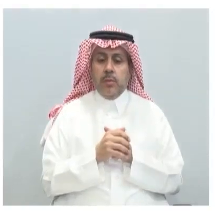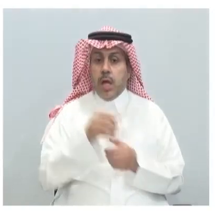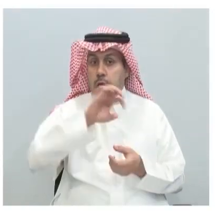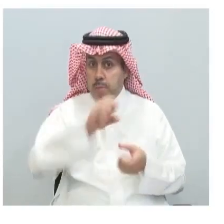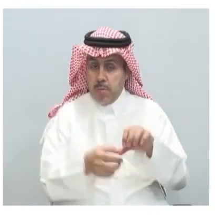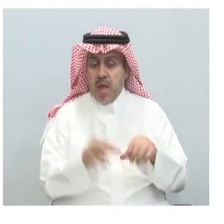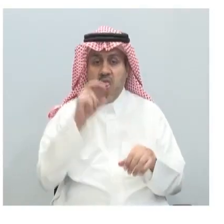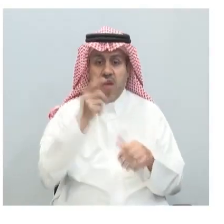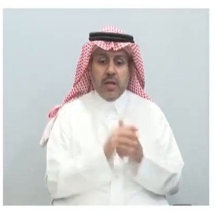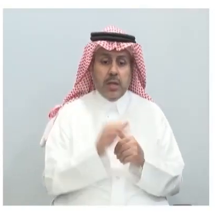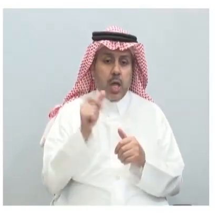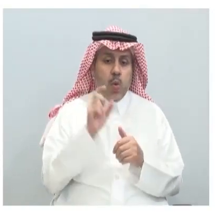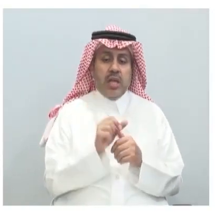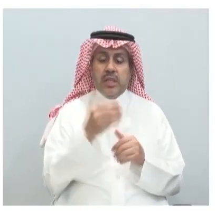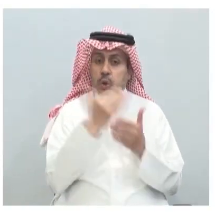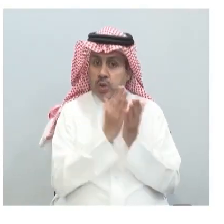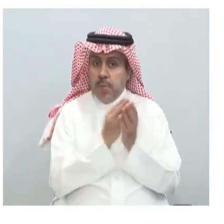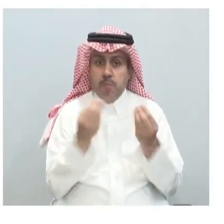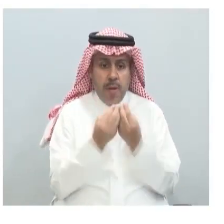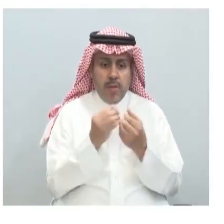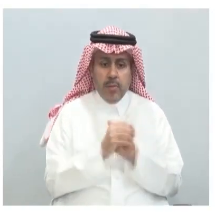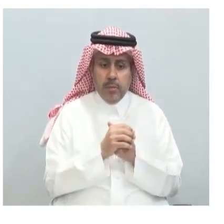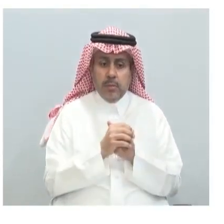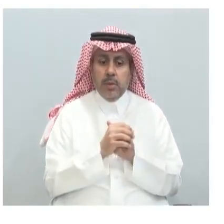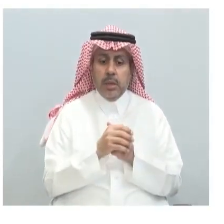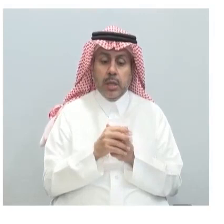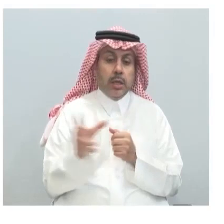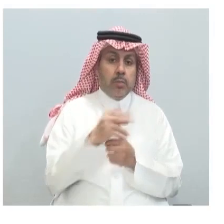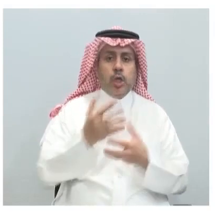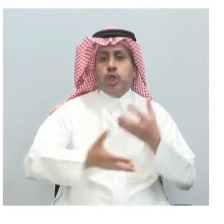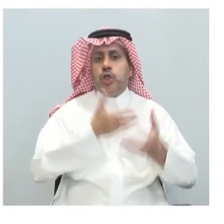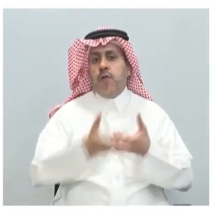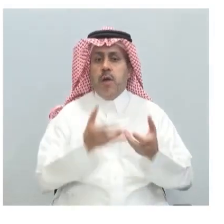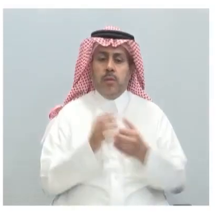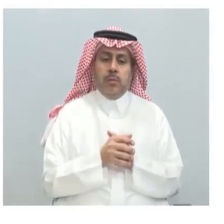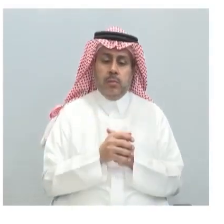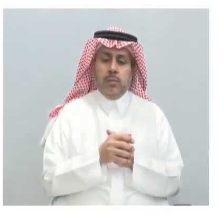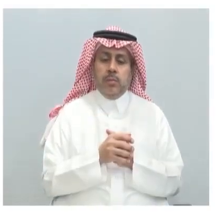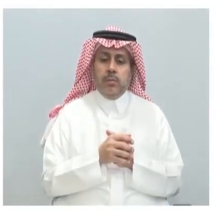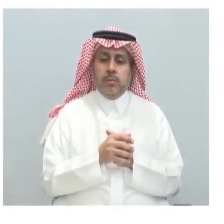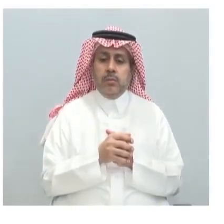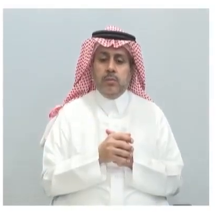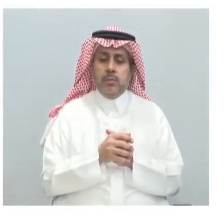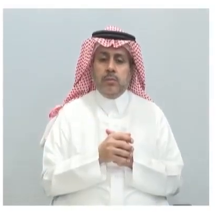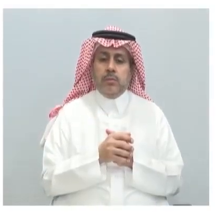الذرات والايونات والجزيئات بعضها مع بعض لكي يتم التفاعل لكي يتم